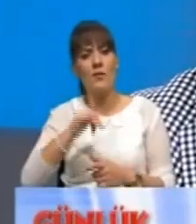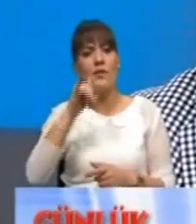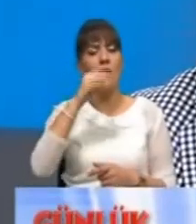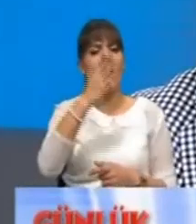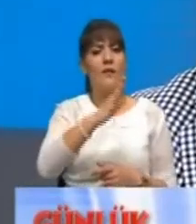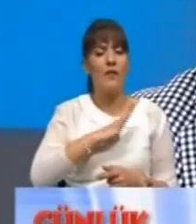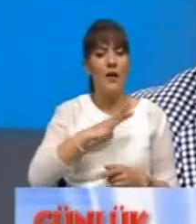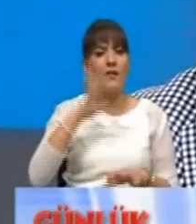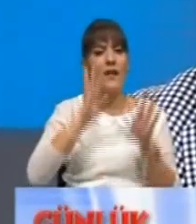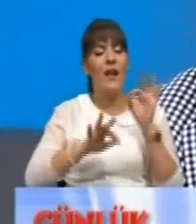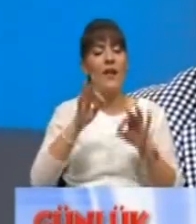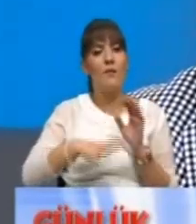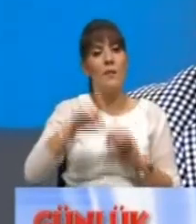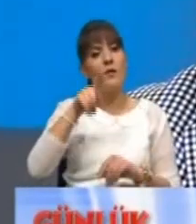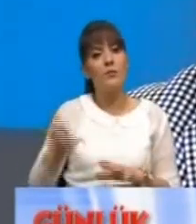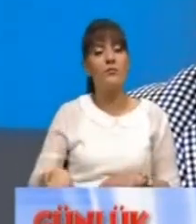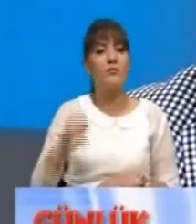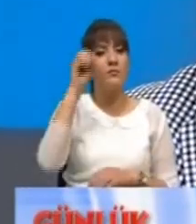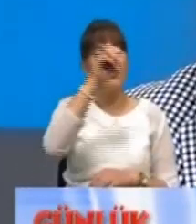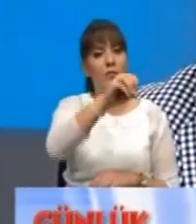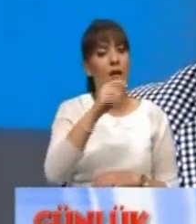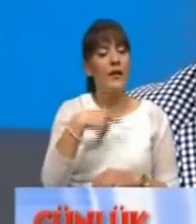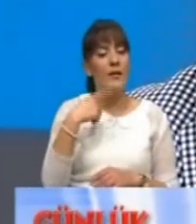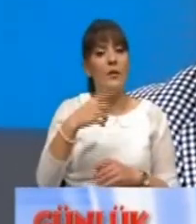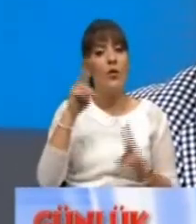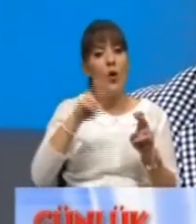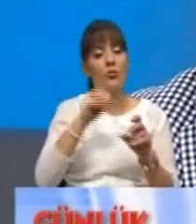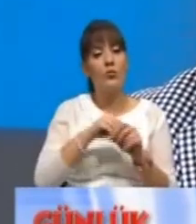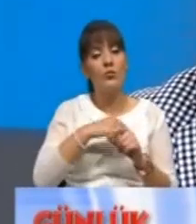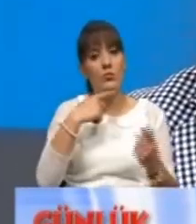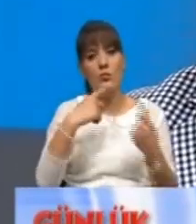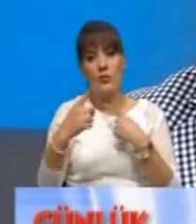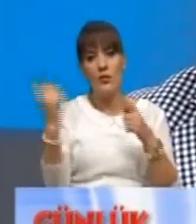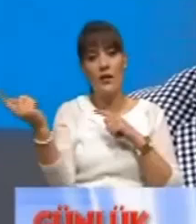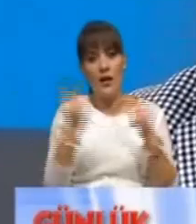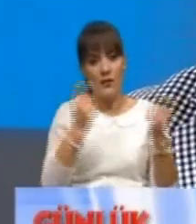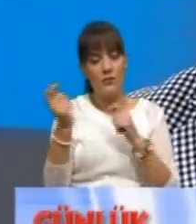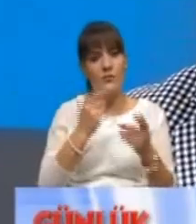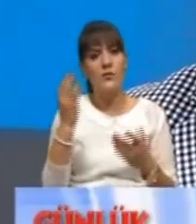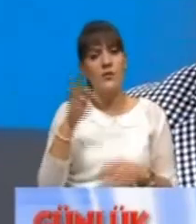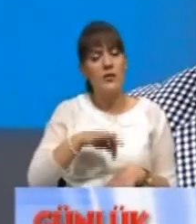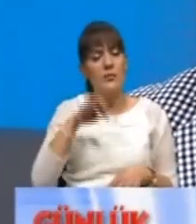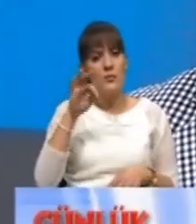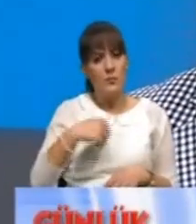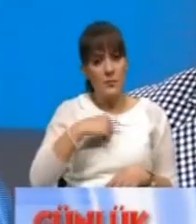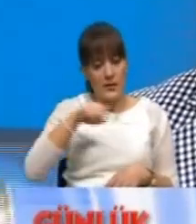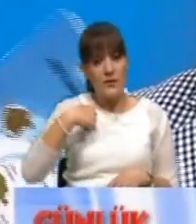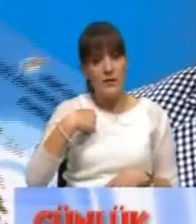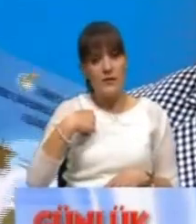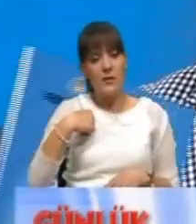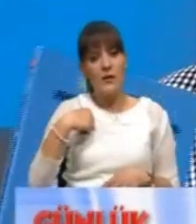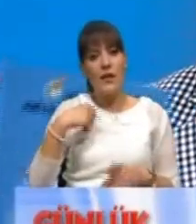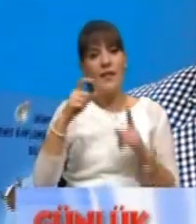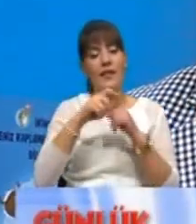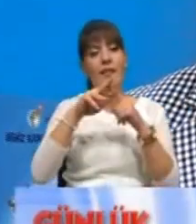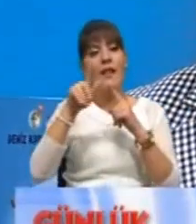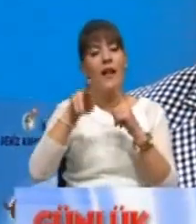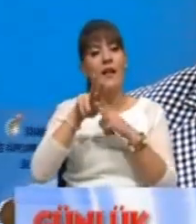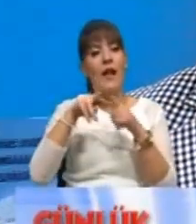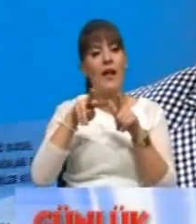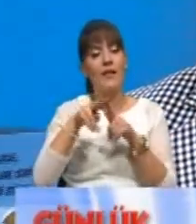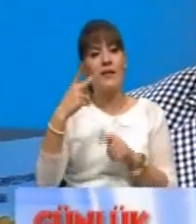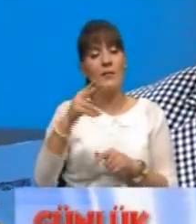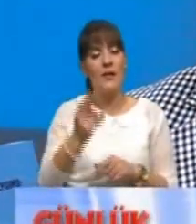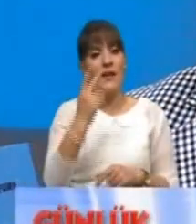İtalya'da varmış tedavi merkezleri, oraya götürelim gibi konular gündeme geliyordu. İşte Biz Dalyan'da